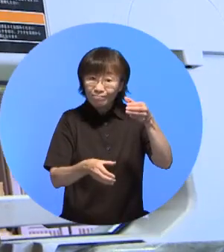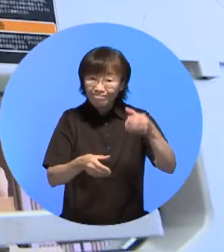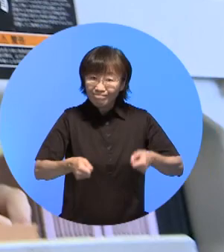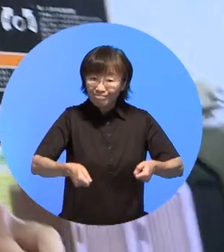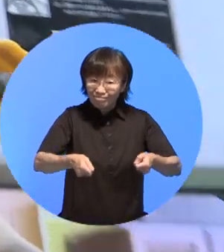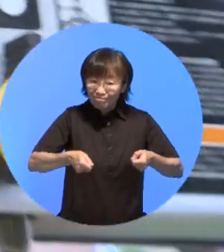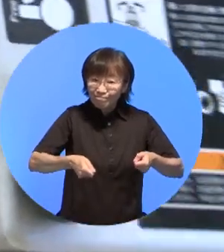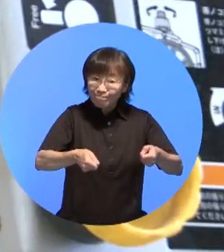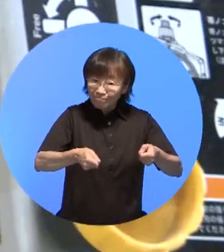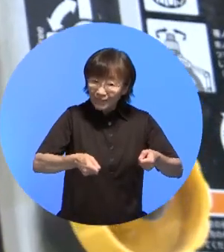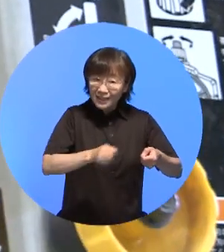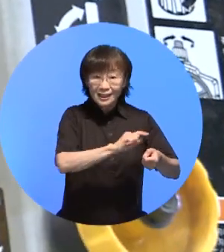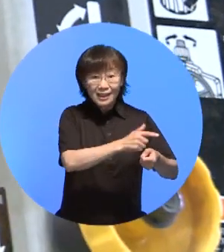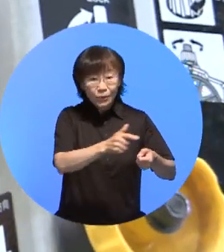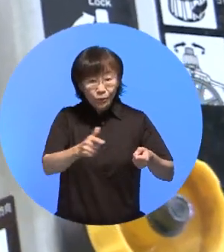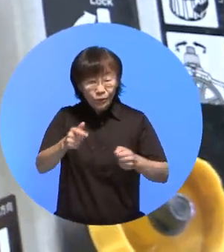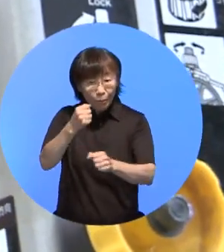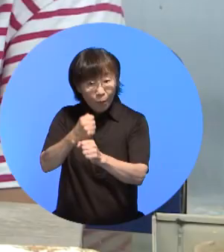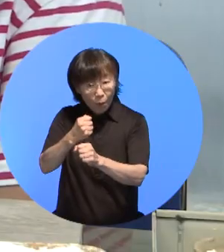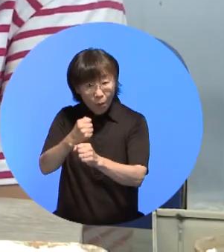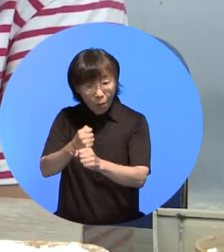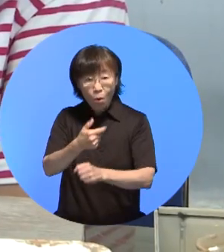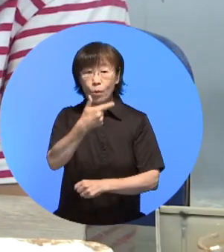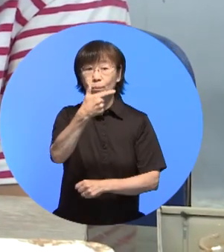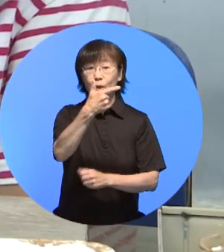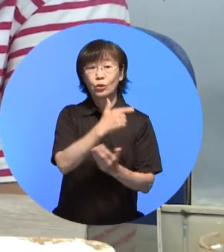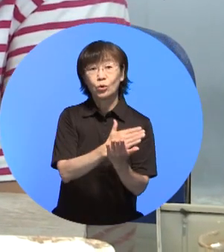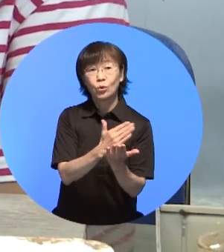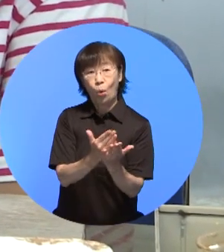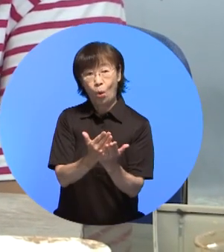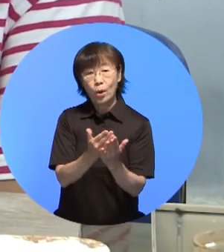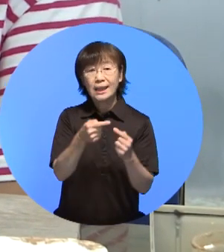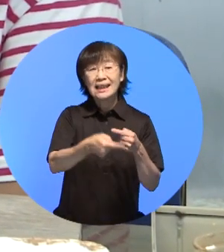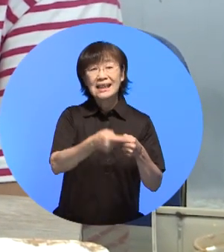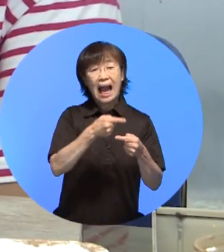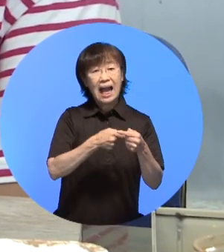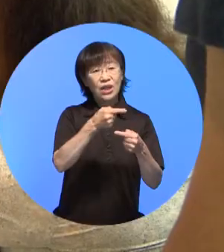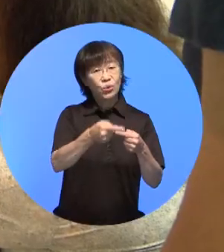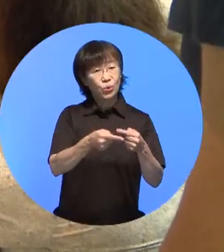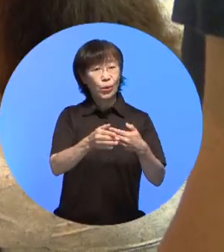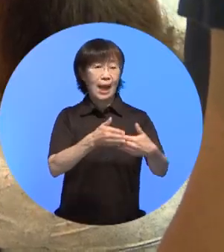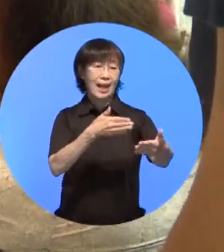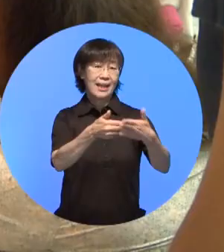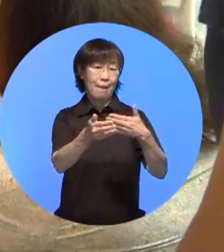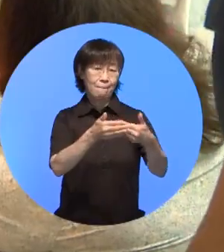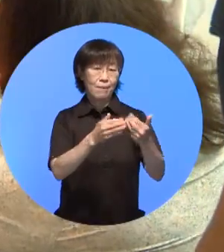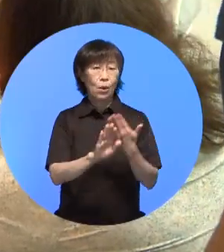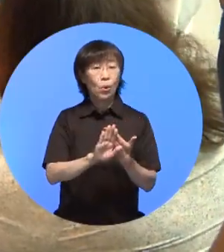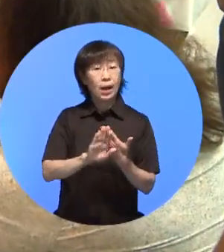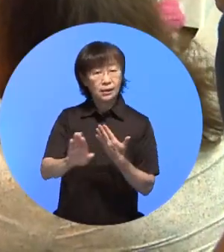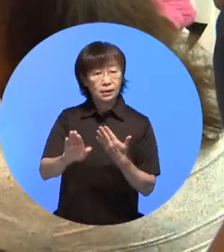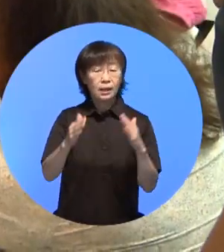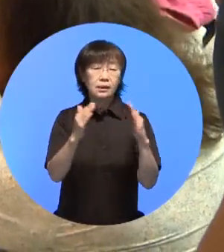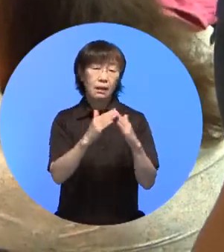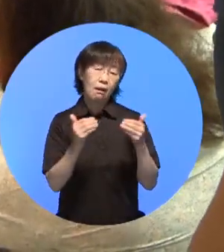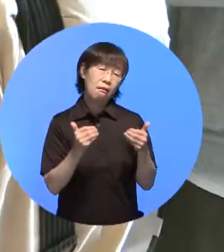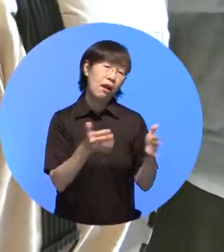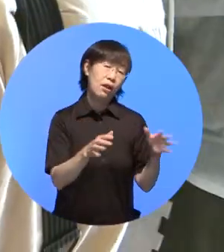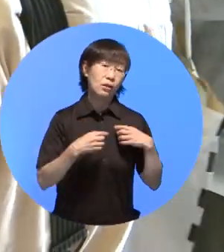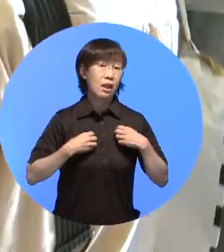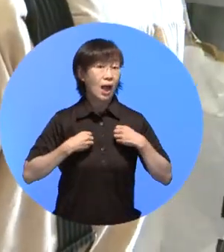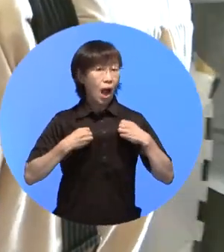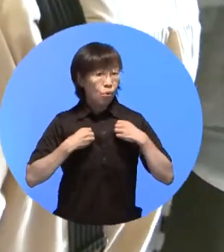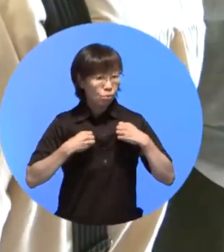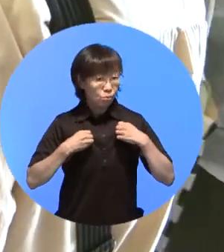紙すきや木などの6種類のリサイクル体験の他家で使わなくなった服や日用品